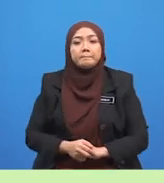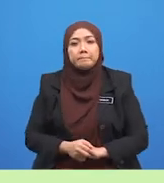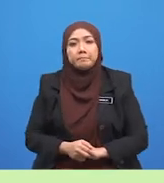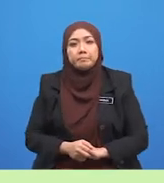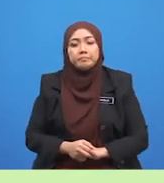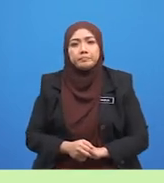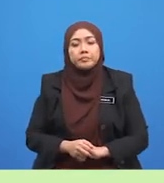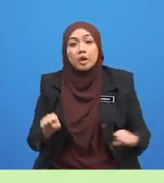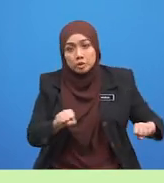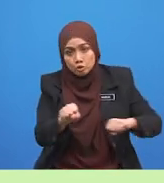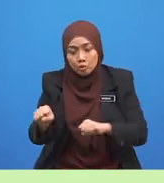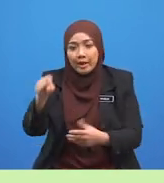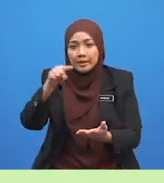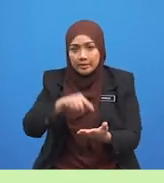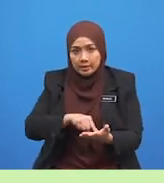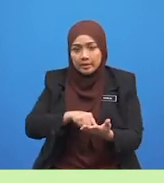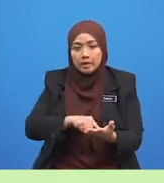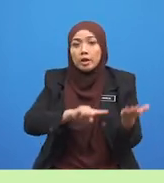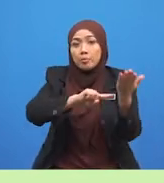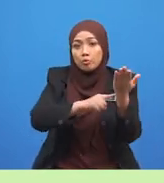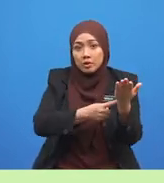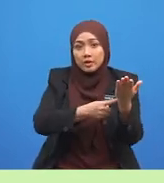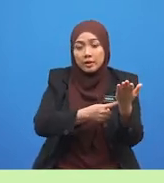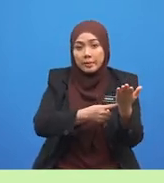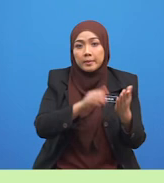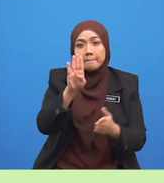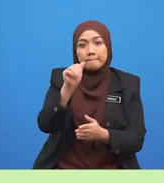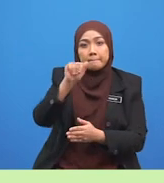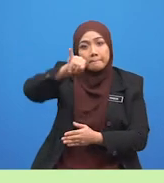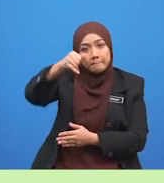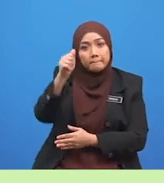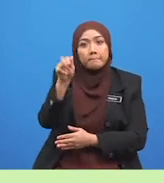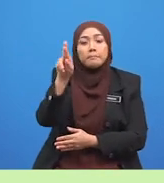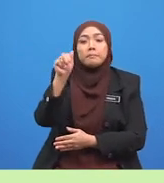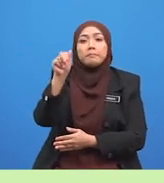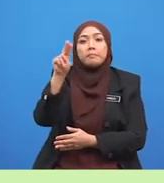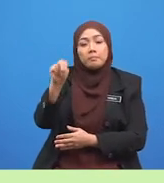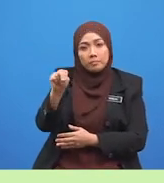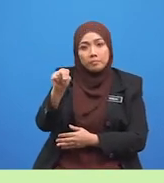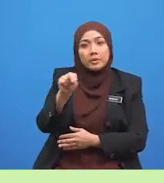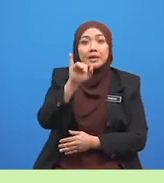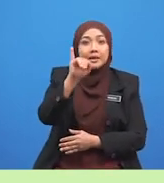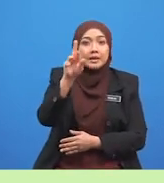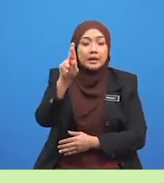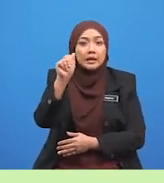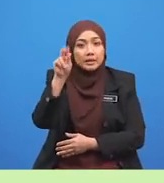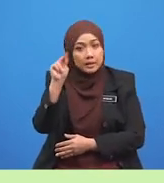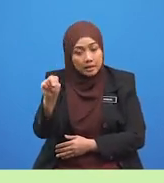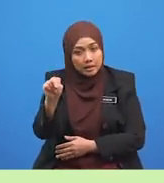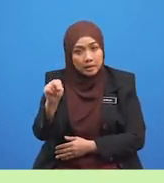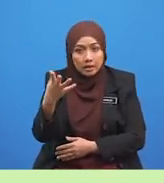Sungai Baram berpunca dari Banjaran Iran dan mengalir ke arah barat Sarawak.